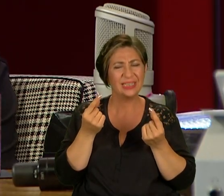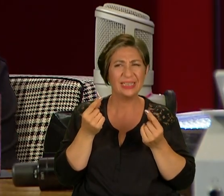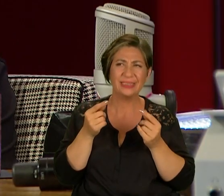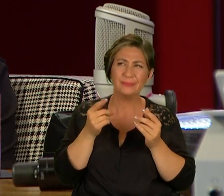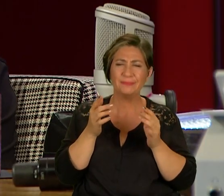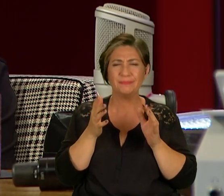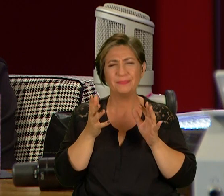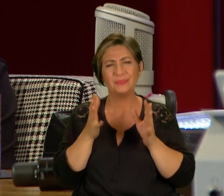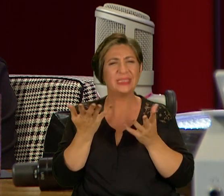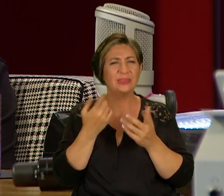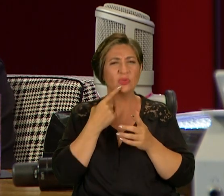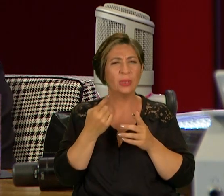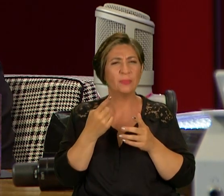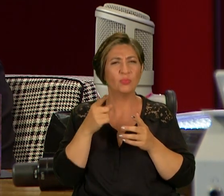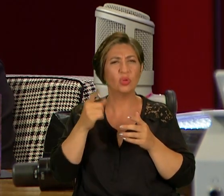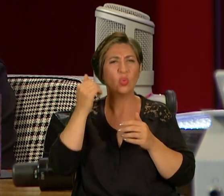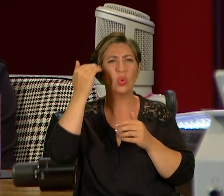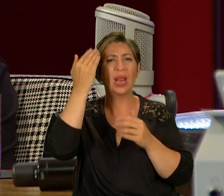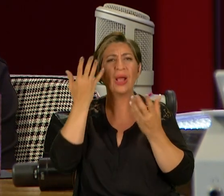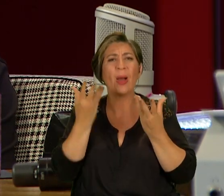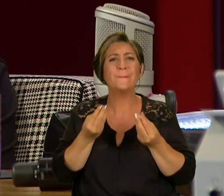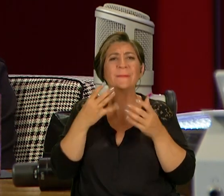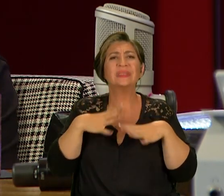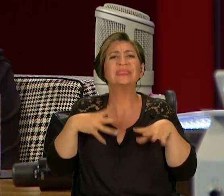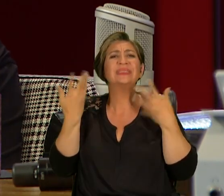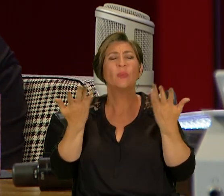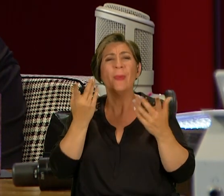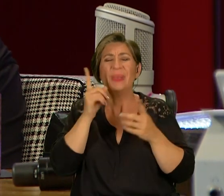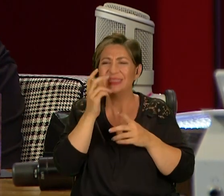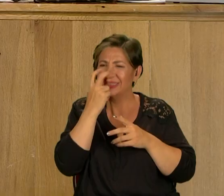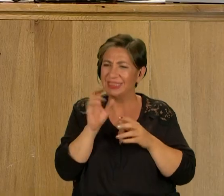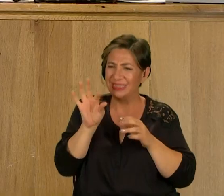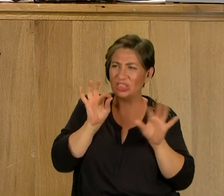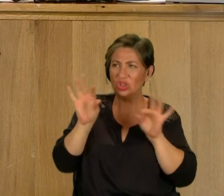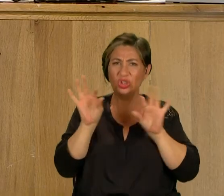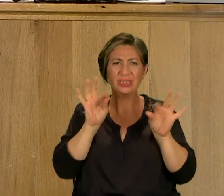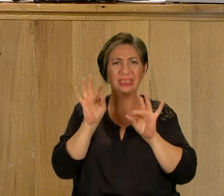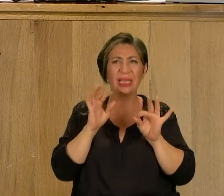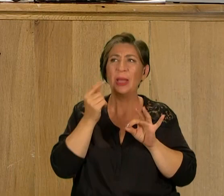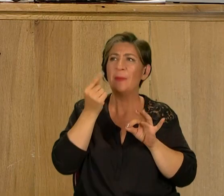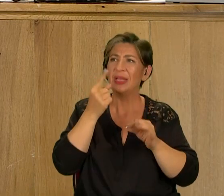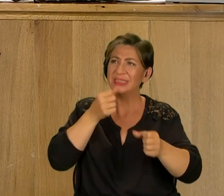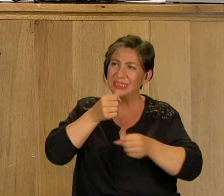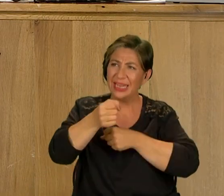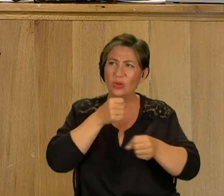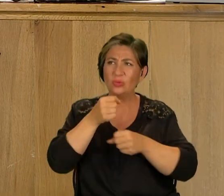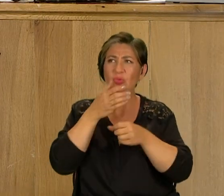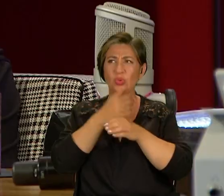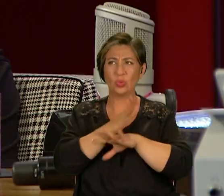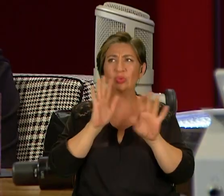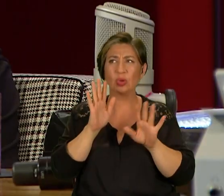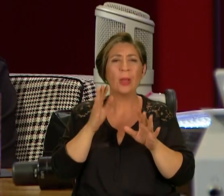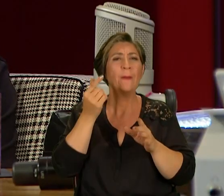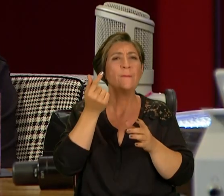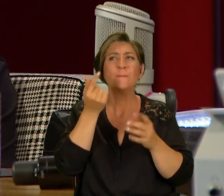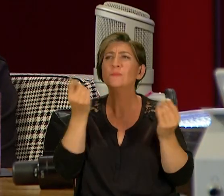hani nasıl diyeyim, bunda da ukalalık yapmış olmak istemiyorum ama biraz seçiciyiz. Biraz direniyoruz daha doğrusu. Direniyoruz.